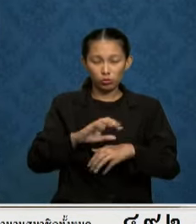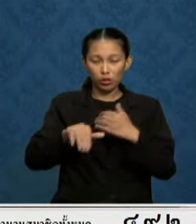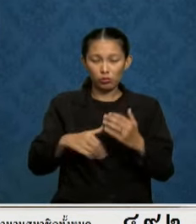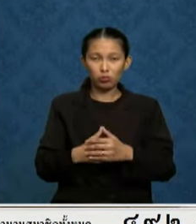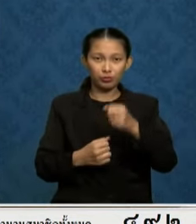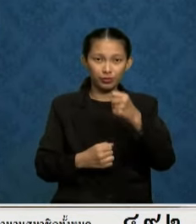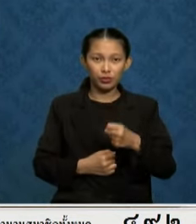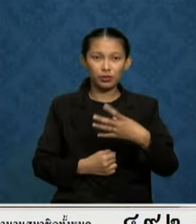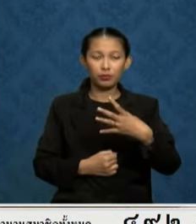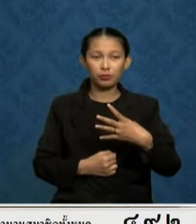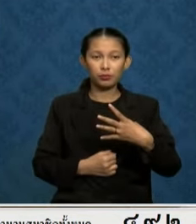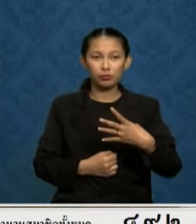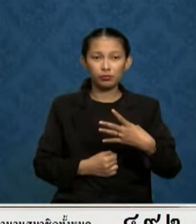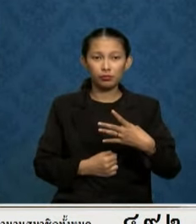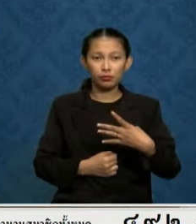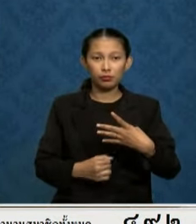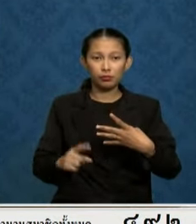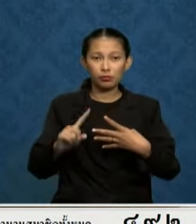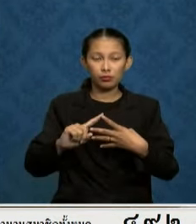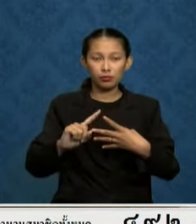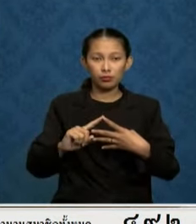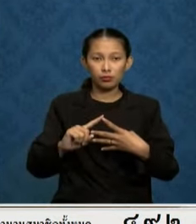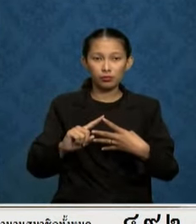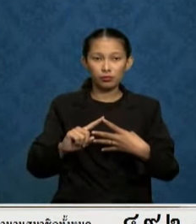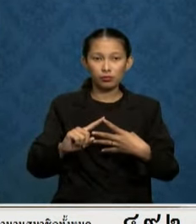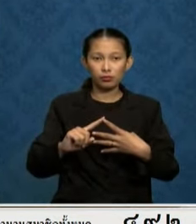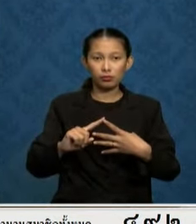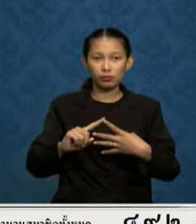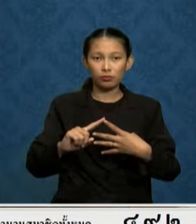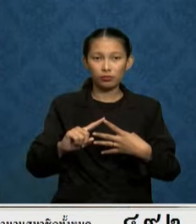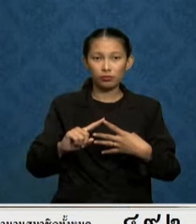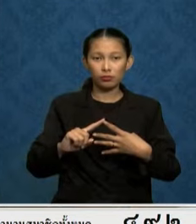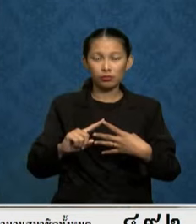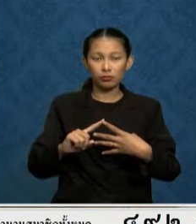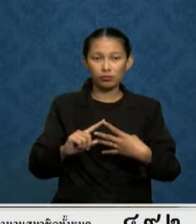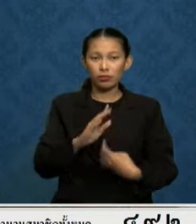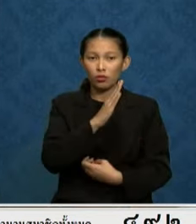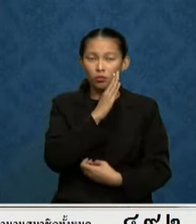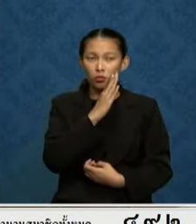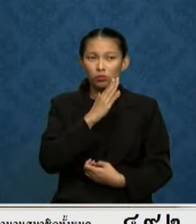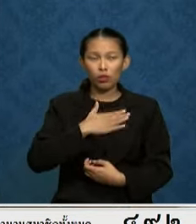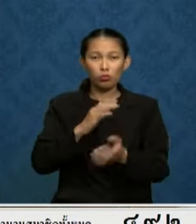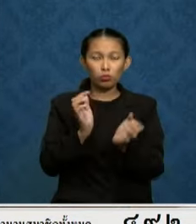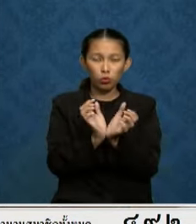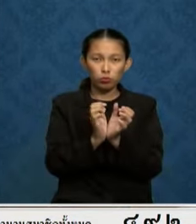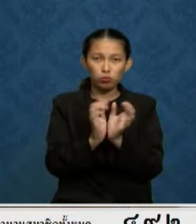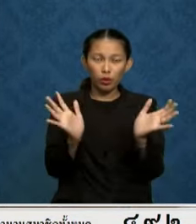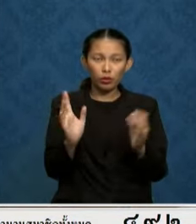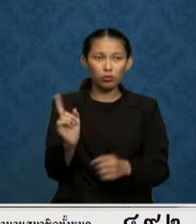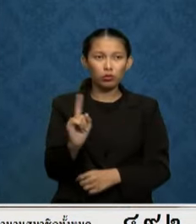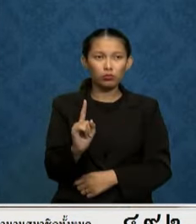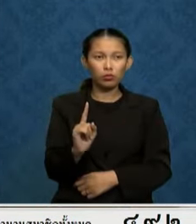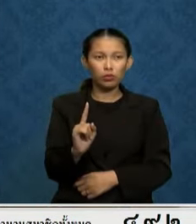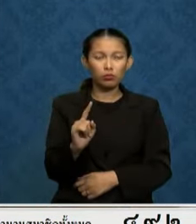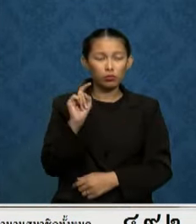ั ทานระทาน ครับประเด็น แรก ก็คือถ้าเราจะนิลโทษกรรม มันต้อง